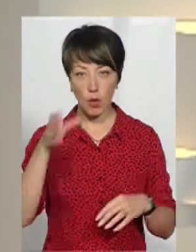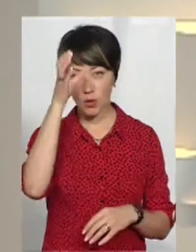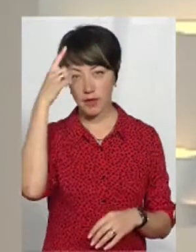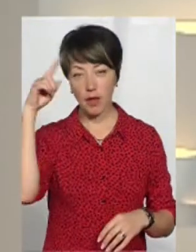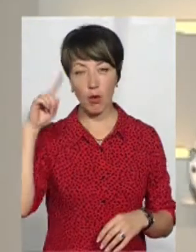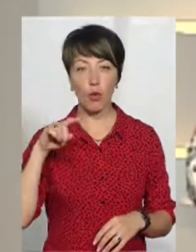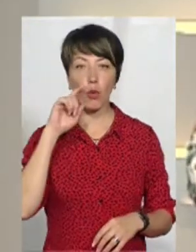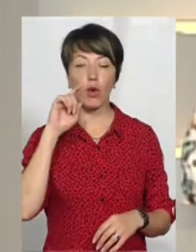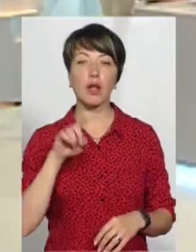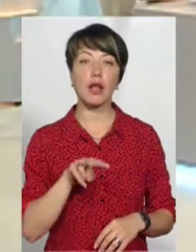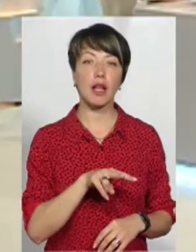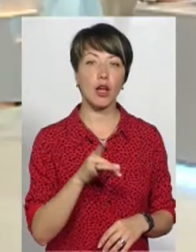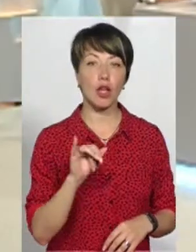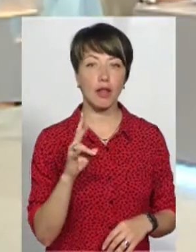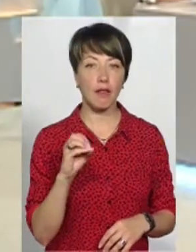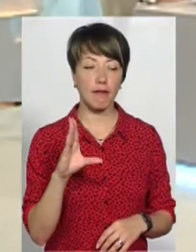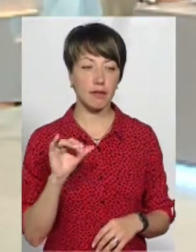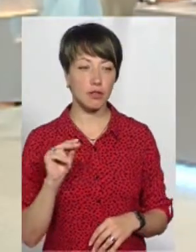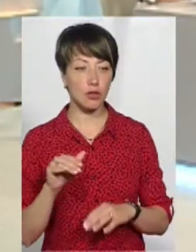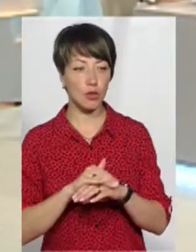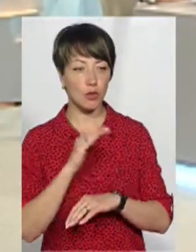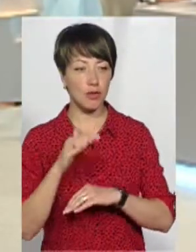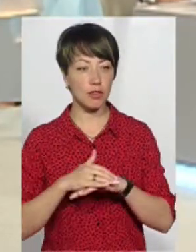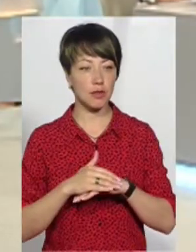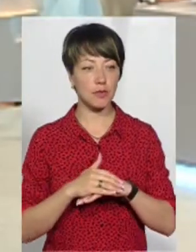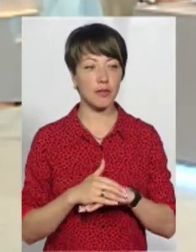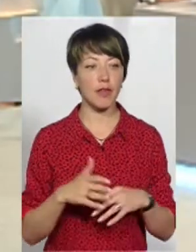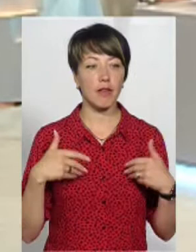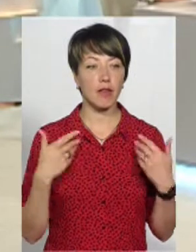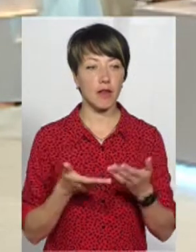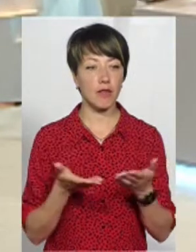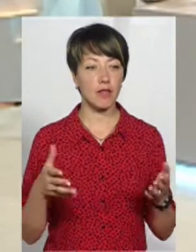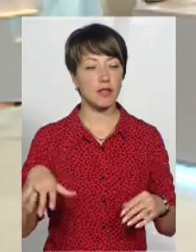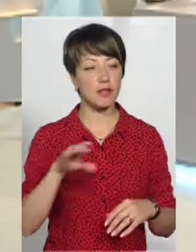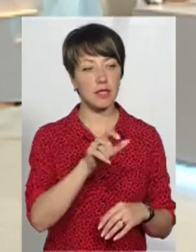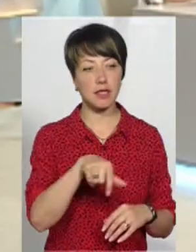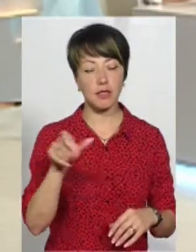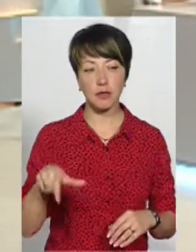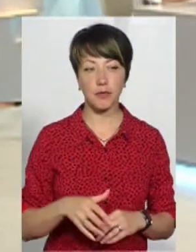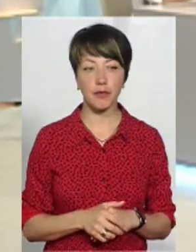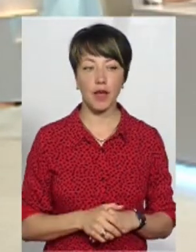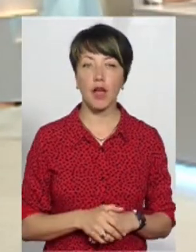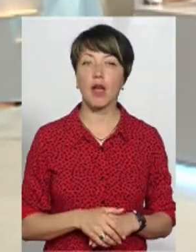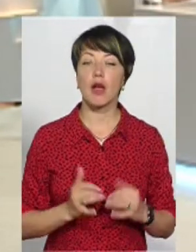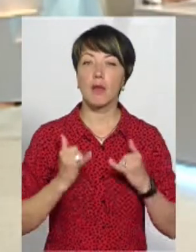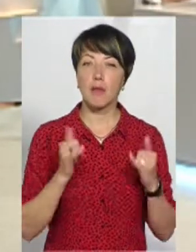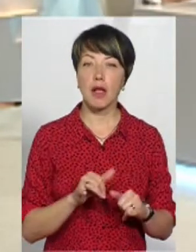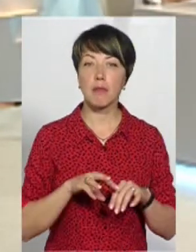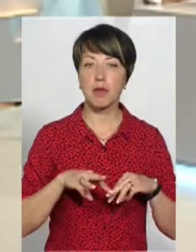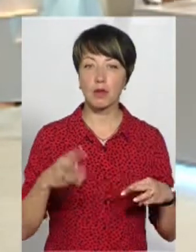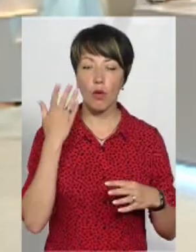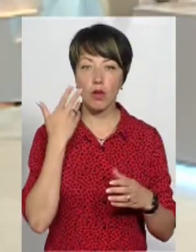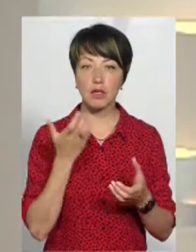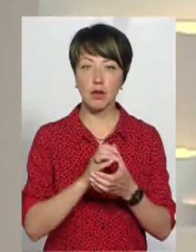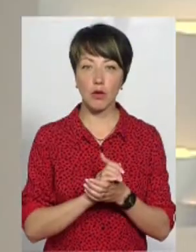освіти і науки України Лілія Гриневич. Добрий вечір. Вітаю вас і усіх глядачів. Пані міністр, коли знайомились з